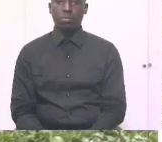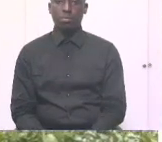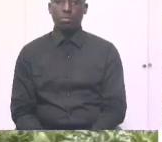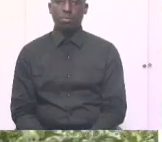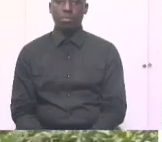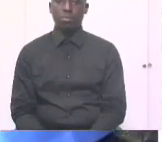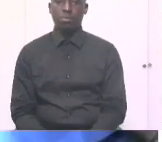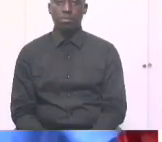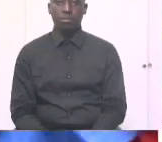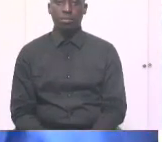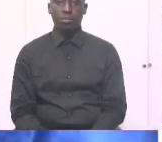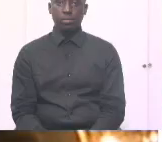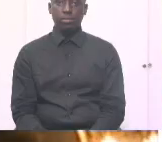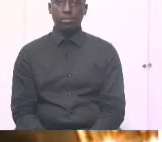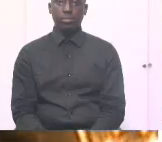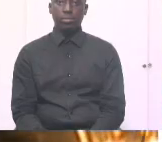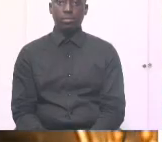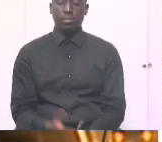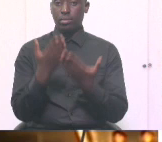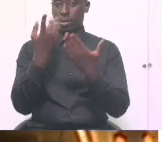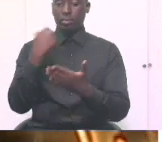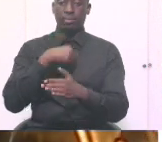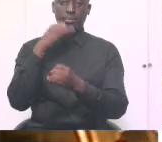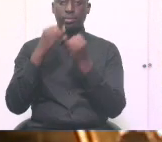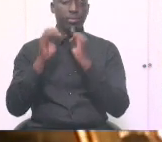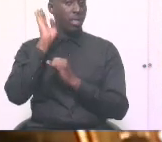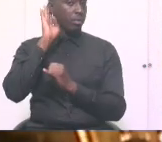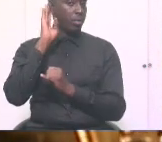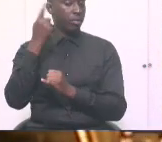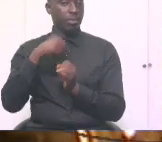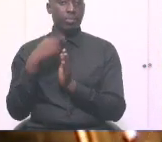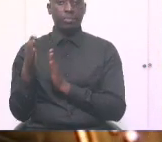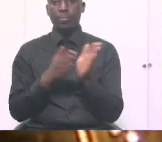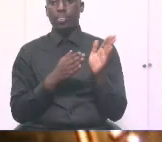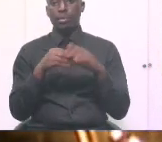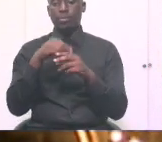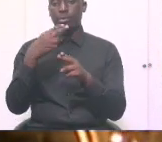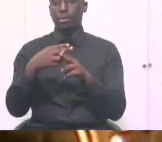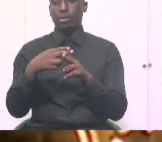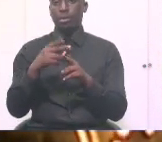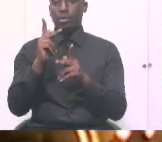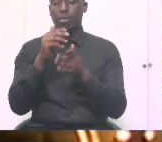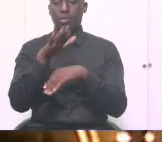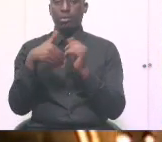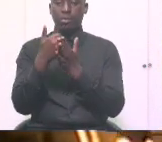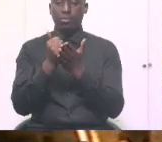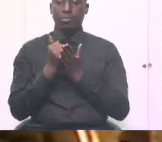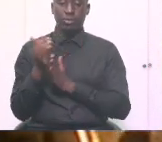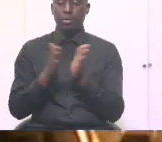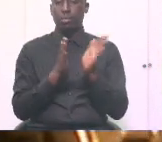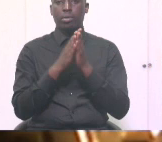Karongi, Ngendi Jean de Dieu Ndayisaba. Nahangaha dusoreje amakuru twari twabateguriye mu izina ry'abamfashije kuyategura